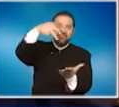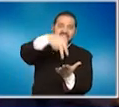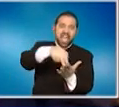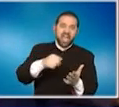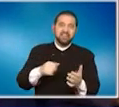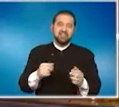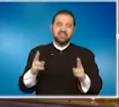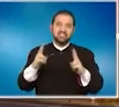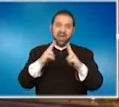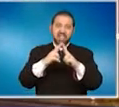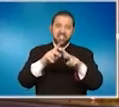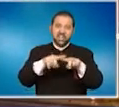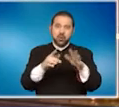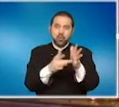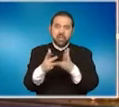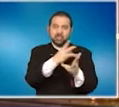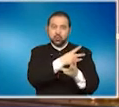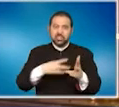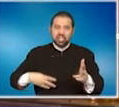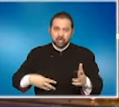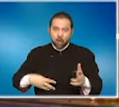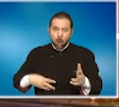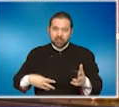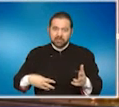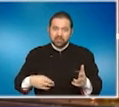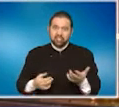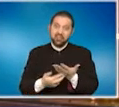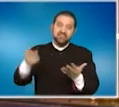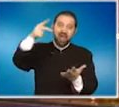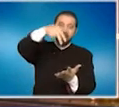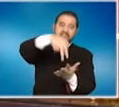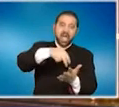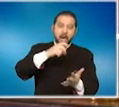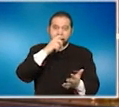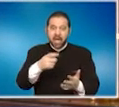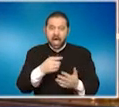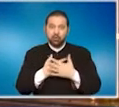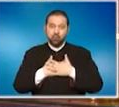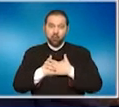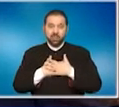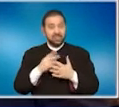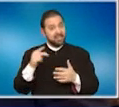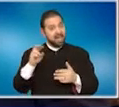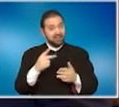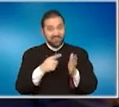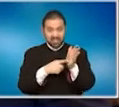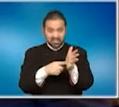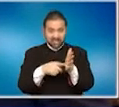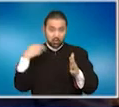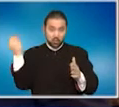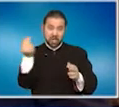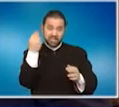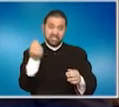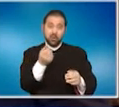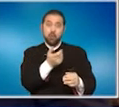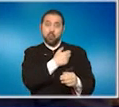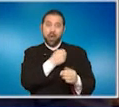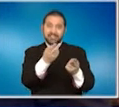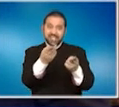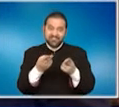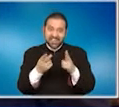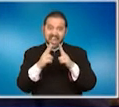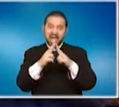că drumul spre cimitir avea să se transforme în drumul spre înviere. Nici prin gând nu-i trecea. Dar lui Dumnezeu trece pe lângă asta. Și vine spre